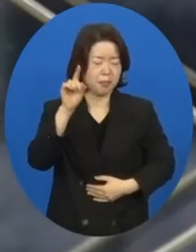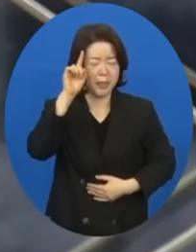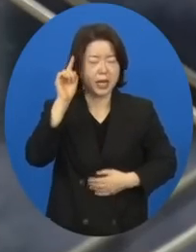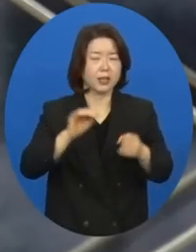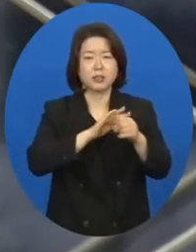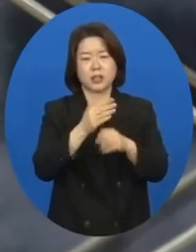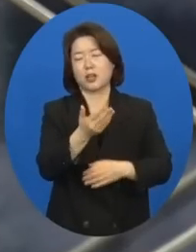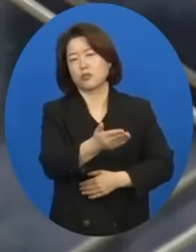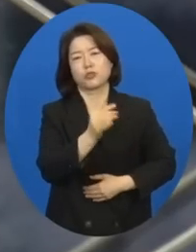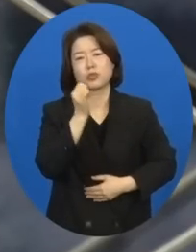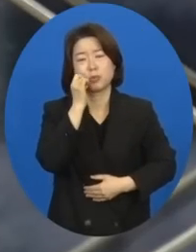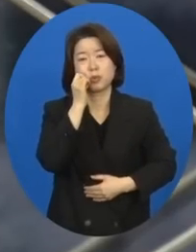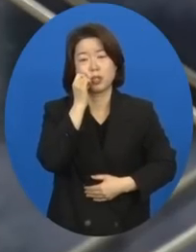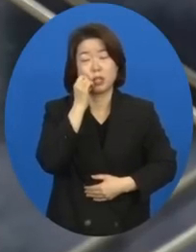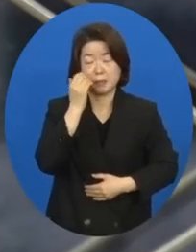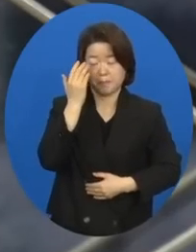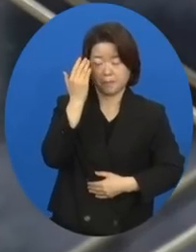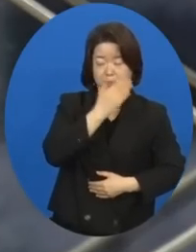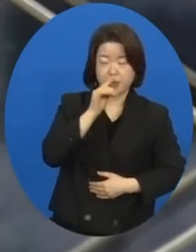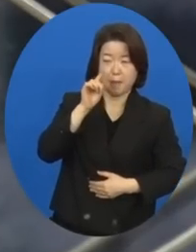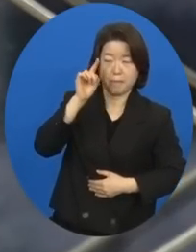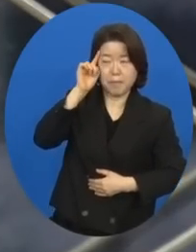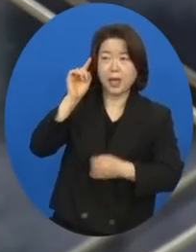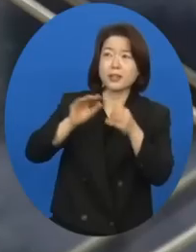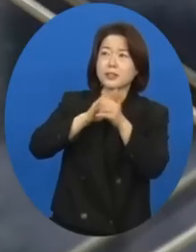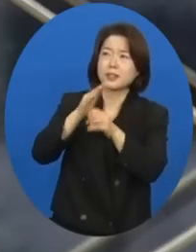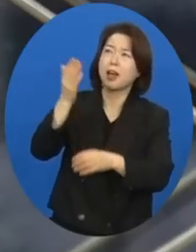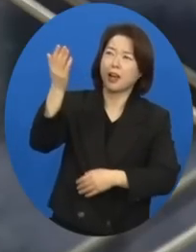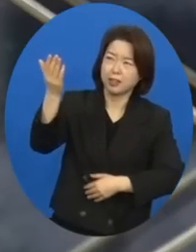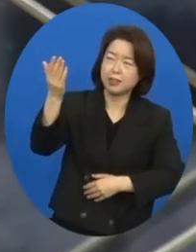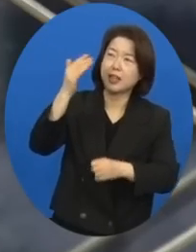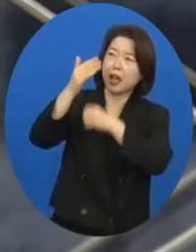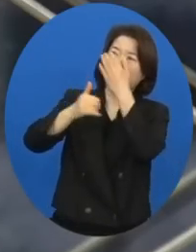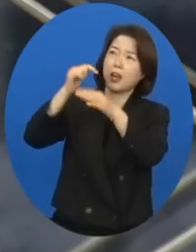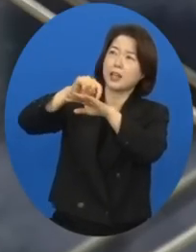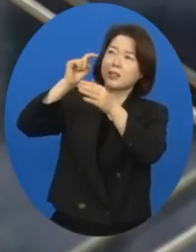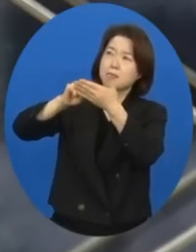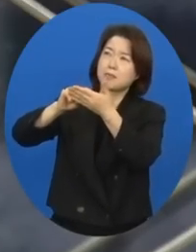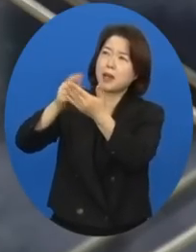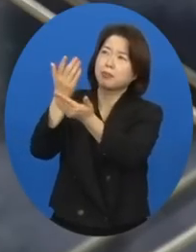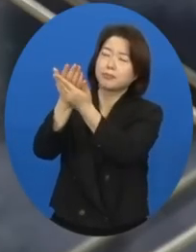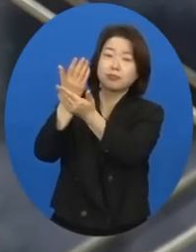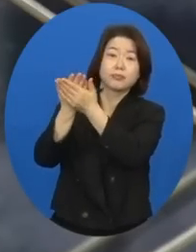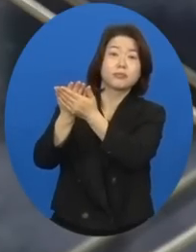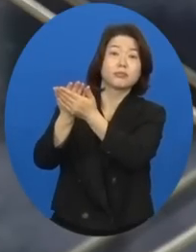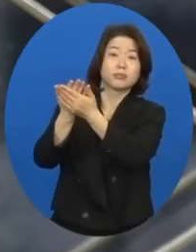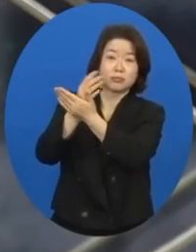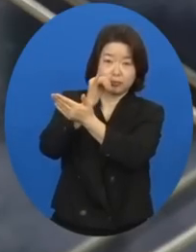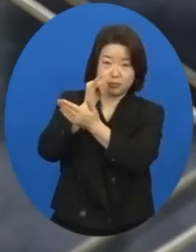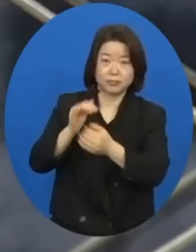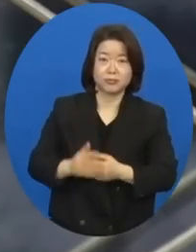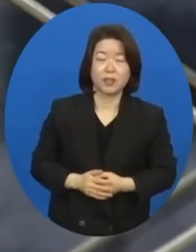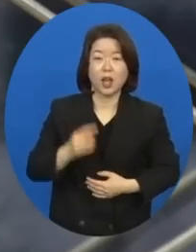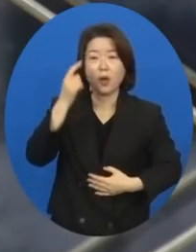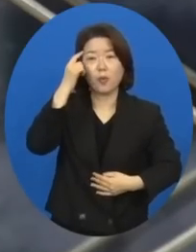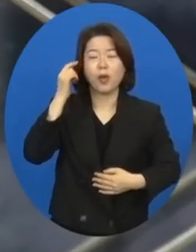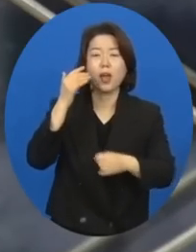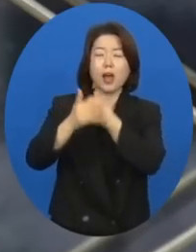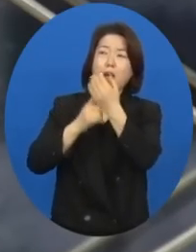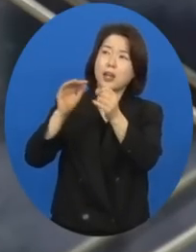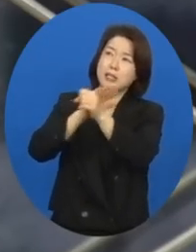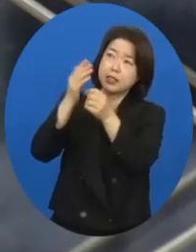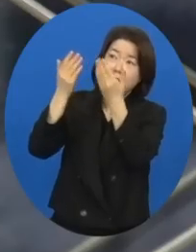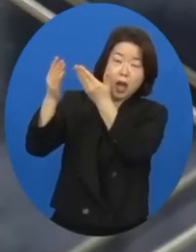되니 순도 100%의 사랑이신 하나님의 마음을 구한 것입니다. 왜? 하나님을